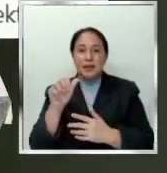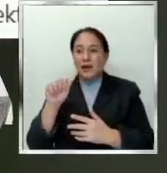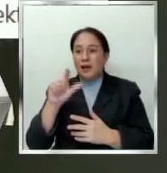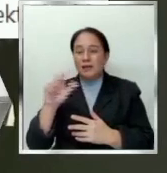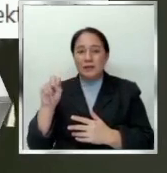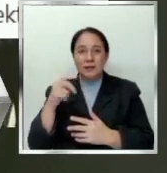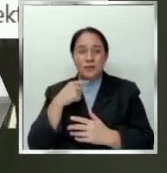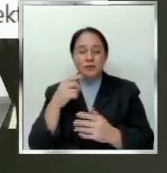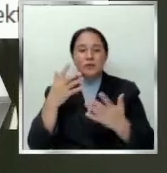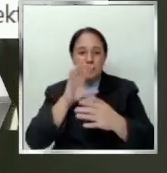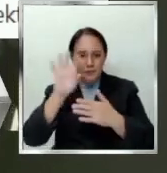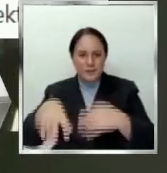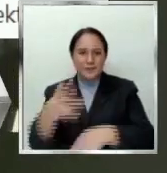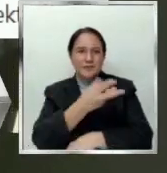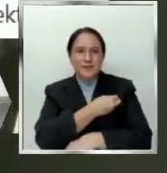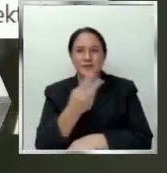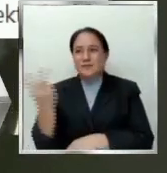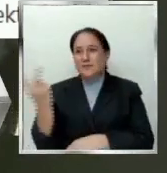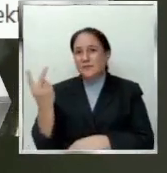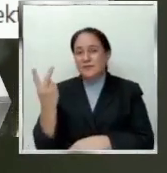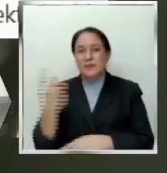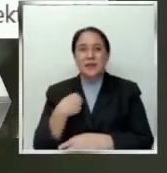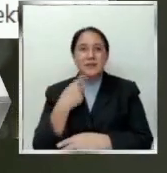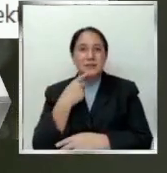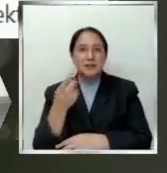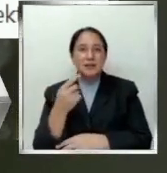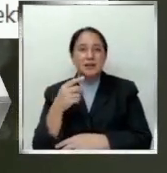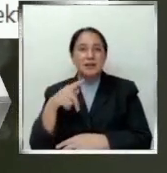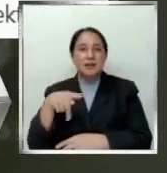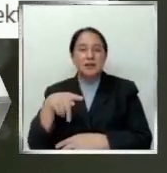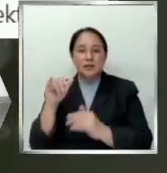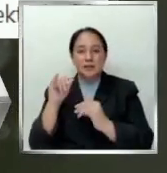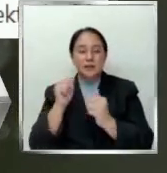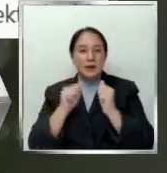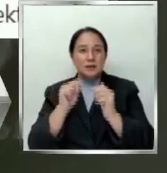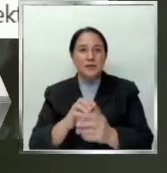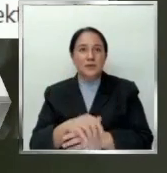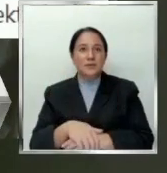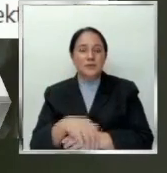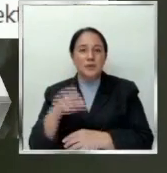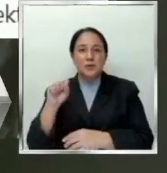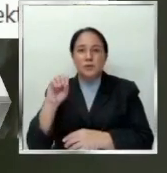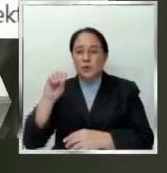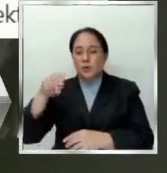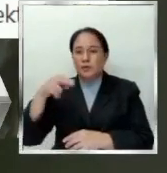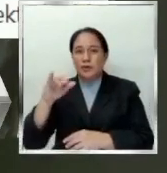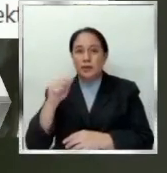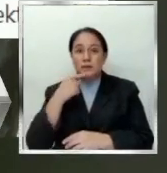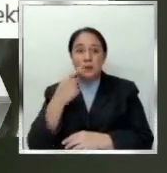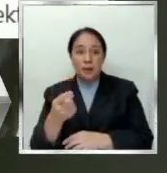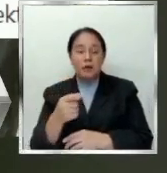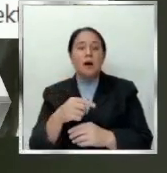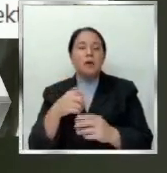fully vaccinated na sila ni Aki, ang tawag niya sa Prima Donna's co-star na si Sofia Pablo. Dagdag pa ni Allen,